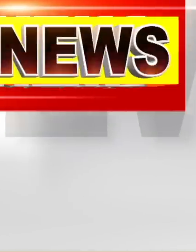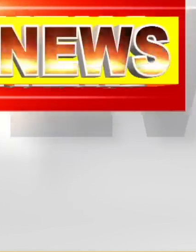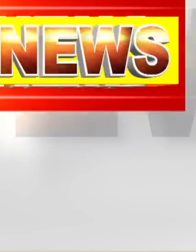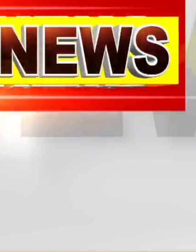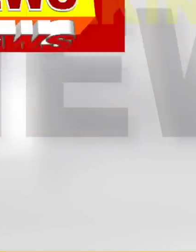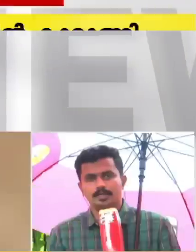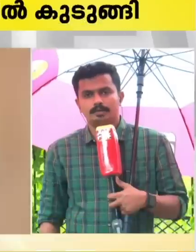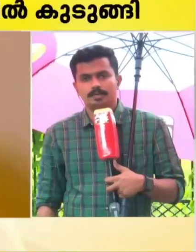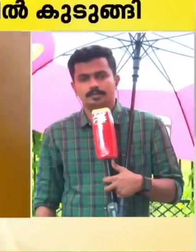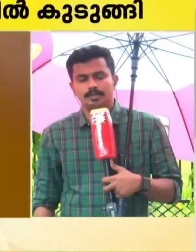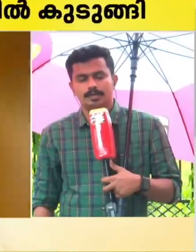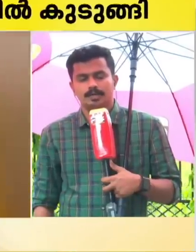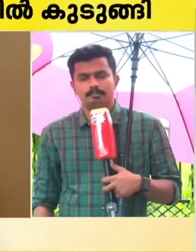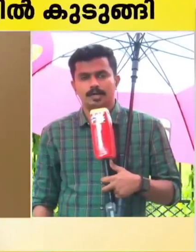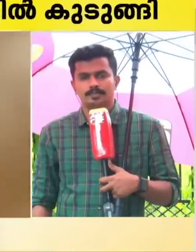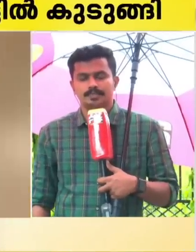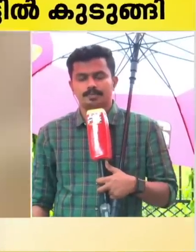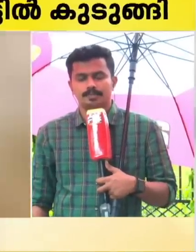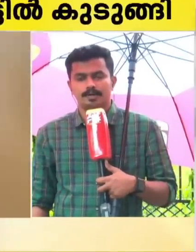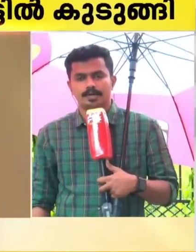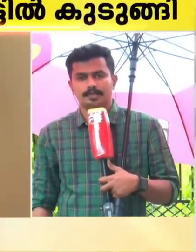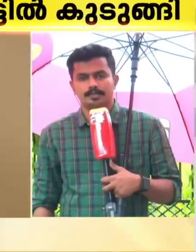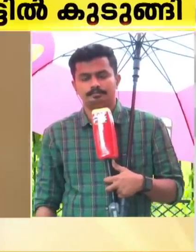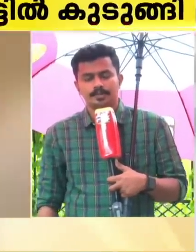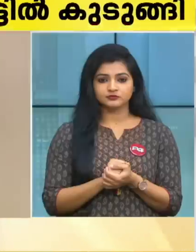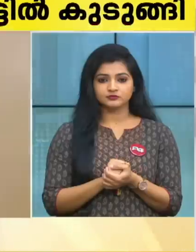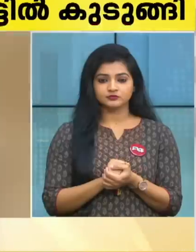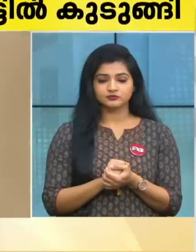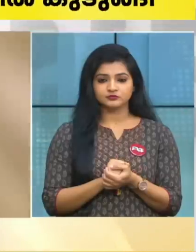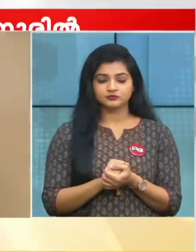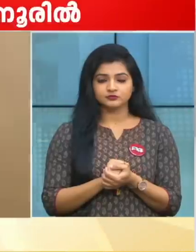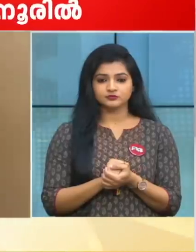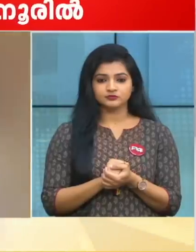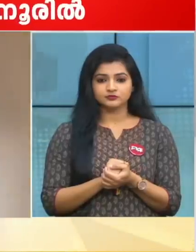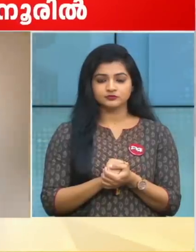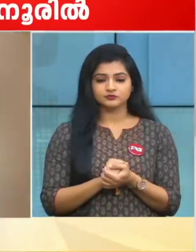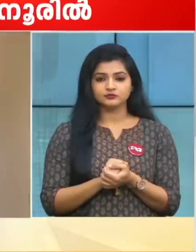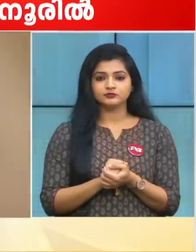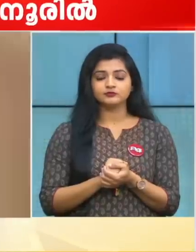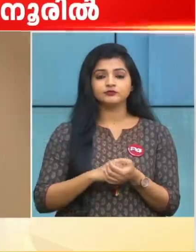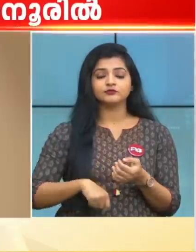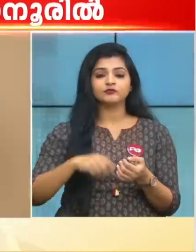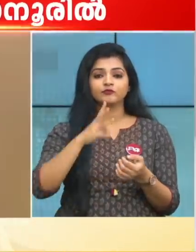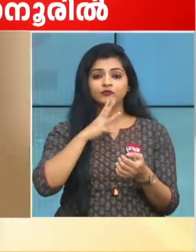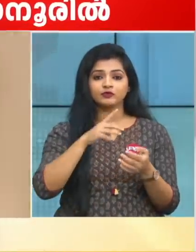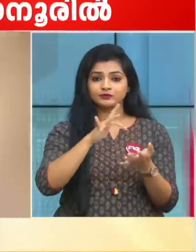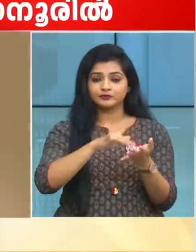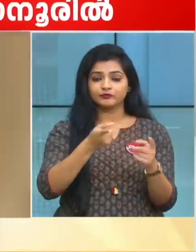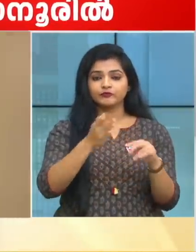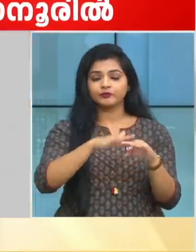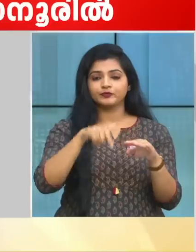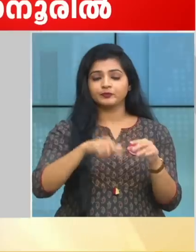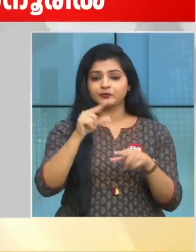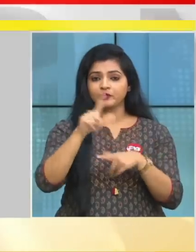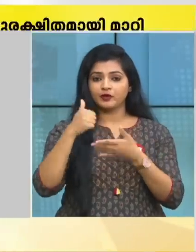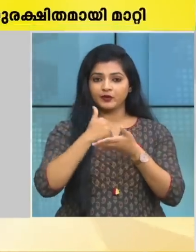നാട്ടുകാർ കൂടി ഇടപെട്ട് തള്ളിയാണ് ആ ബസ് അവിടെ നിന്ന് വെള്ളക്കെട്ടിൽ നിന്ന് കരയ്ക്കേക്ക് നീക്കിയത്, അതായത് വെള്ളക്കെട്ടില്ലാത്ത ഭാഗത്തേക്ക് സുരക്ഷിതമായി നീക്കിയത്. അതിൽ